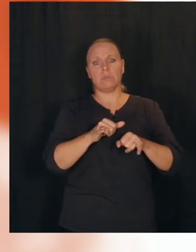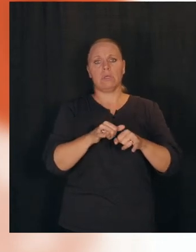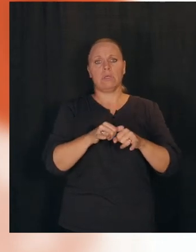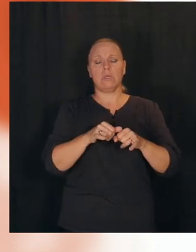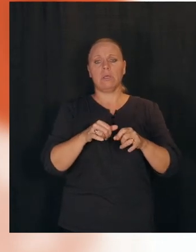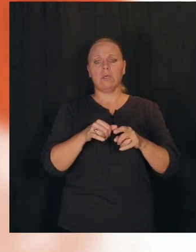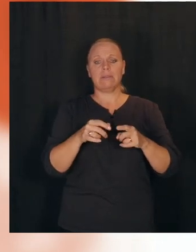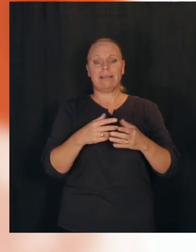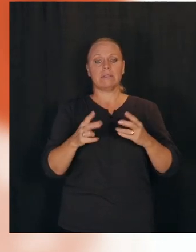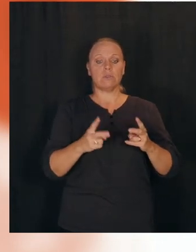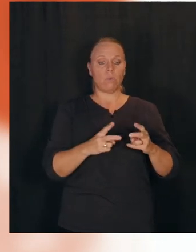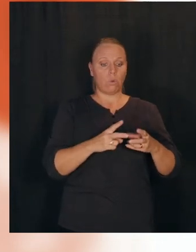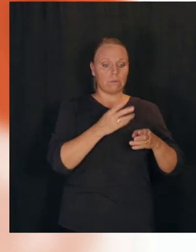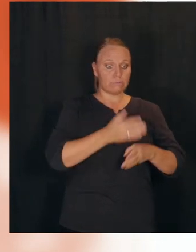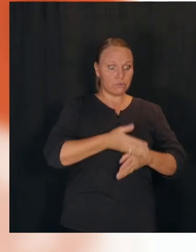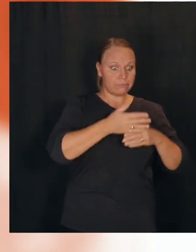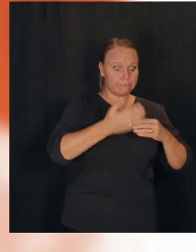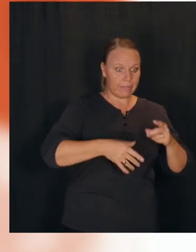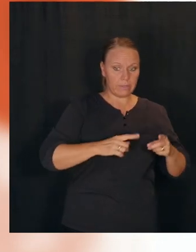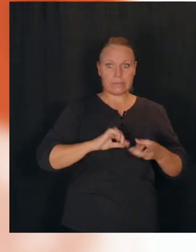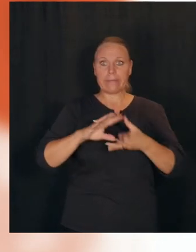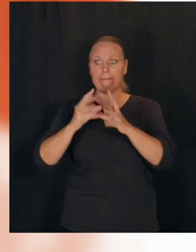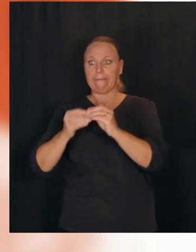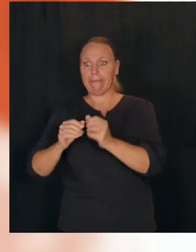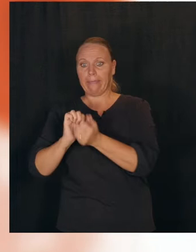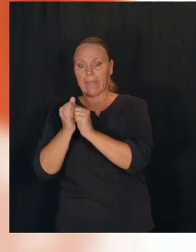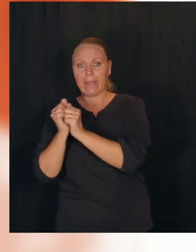efterkonstruktion utan det behöver finnas med från första början.